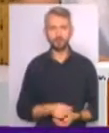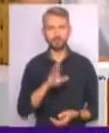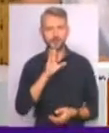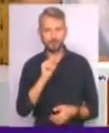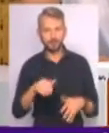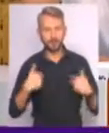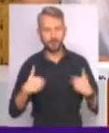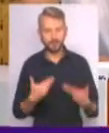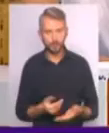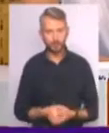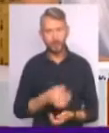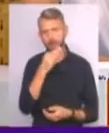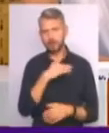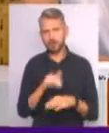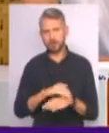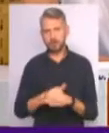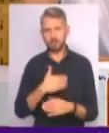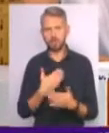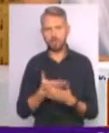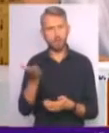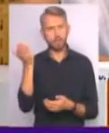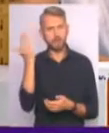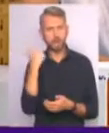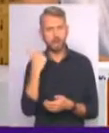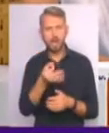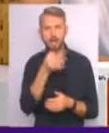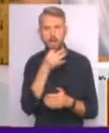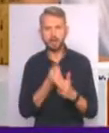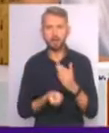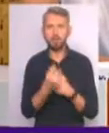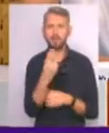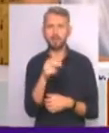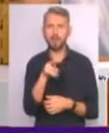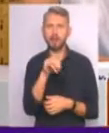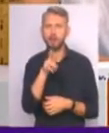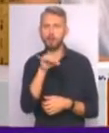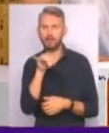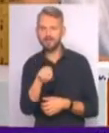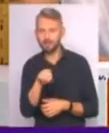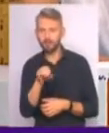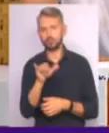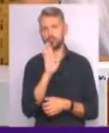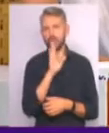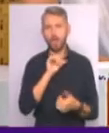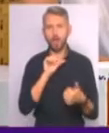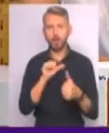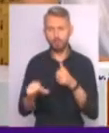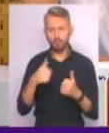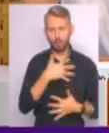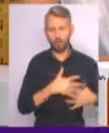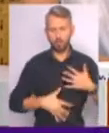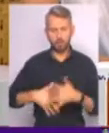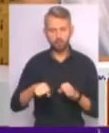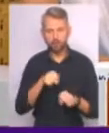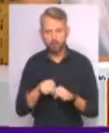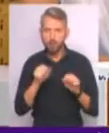Здравствуйте. Скажите, пожалуйста, вот раннее появление целлюлита у женщин, кроме обменных нарушений, может ли говорить о склонности